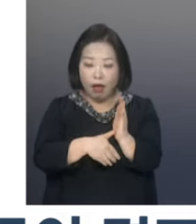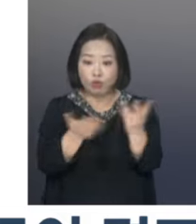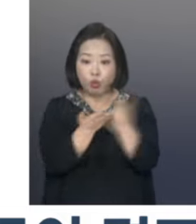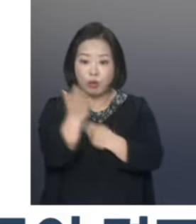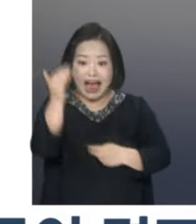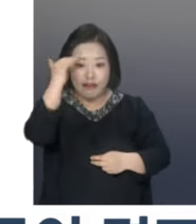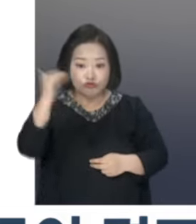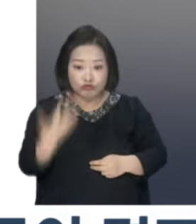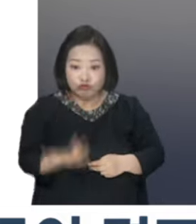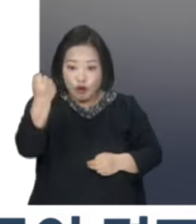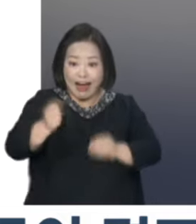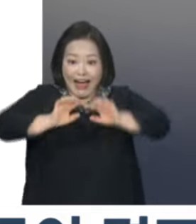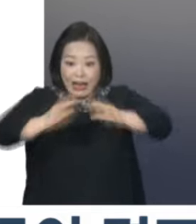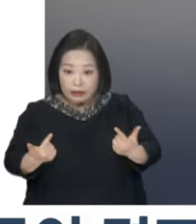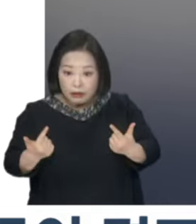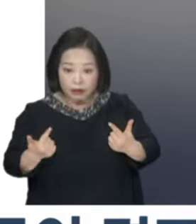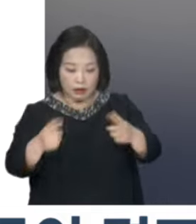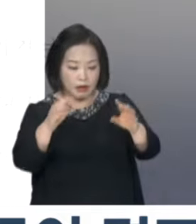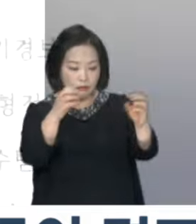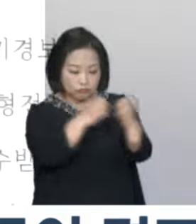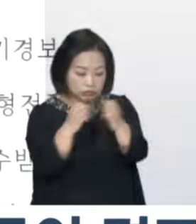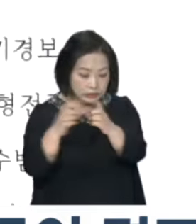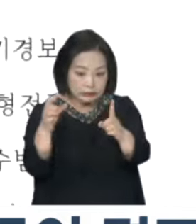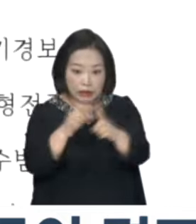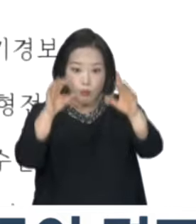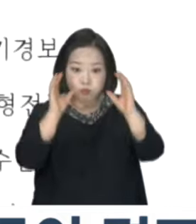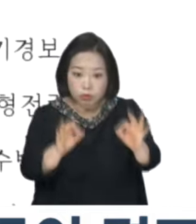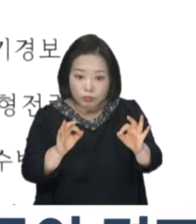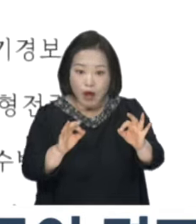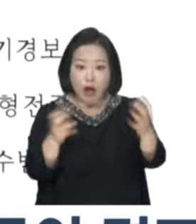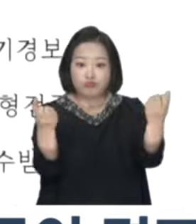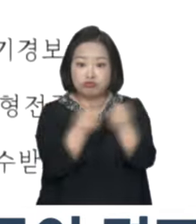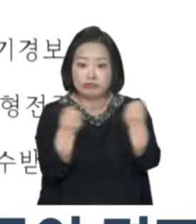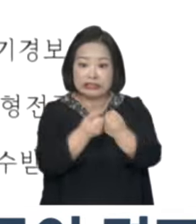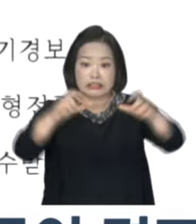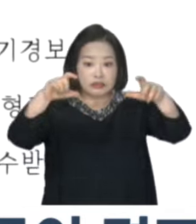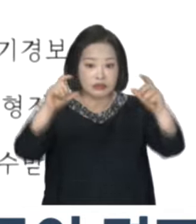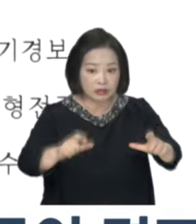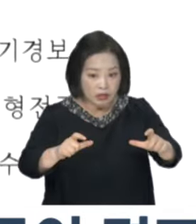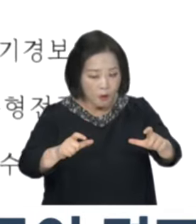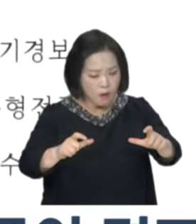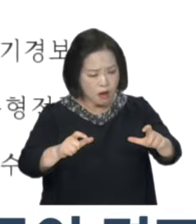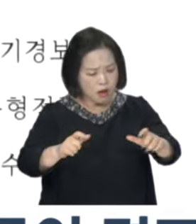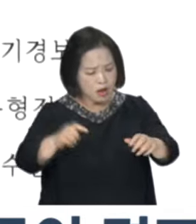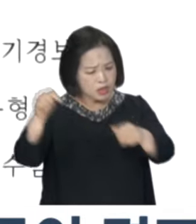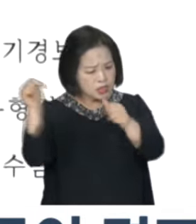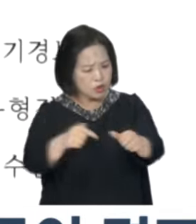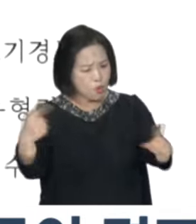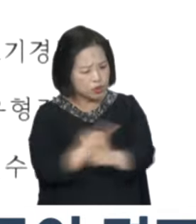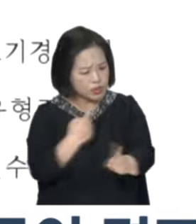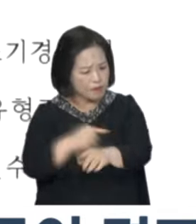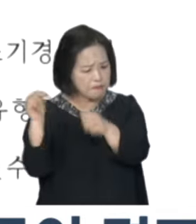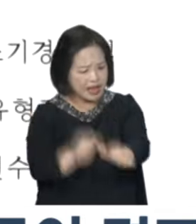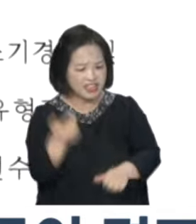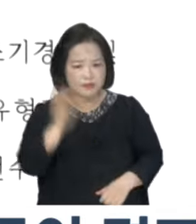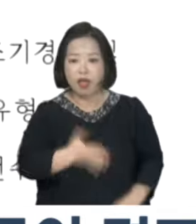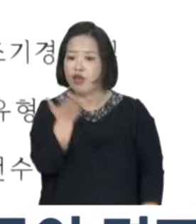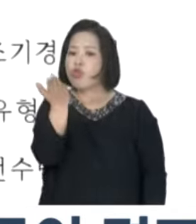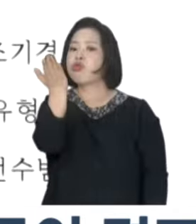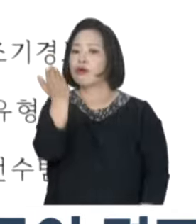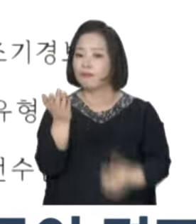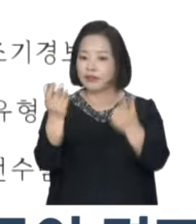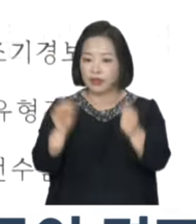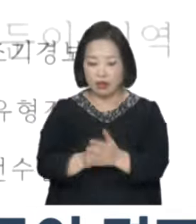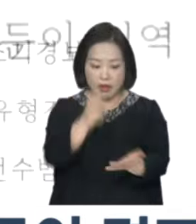잠은 과정에서 독도 기술에 문제가 있다는 의견이 제시됐지만 담당자들이이를 묵살했다고 밝혔습니다 다만 국방부는